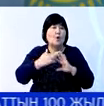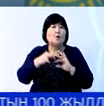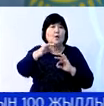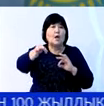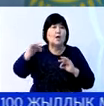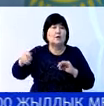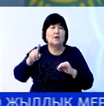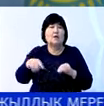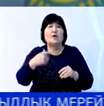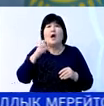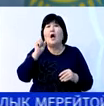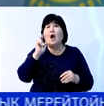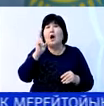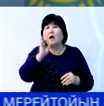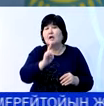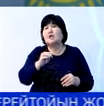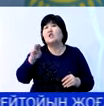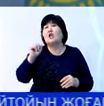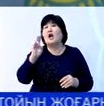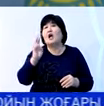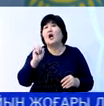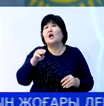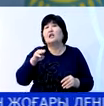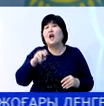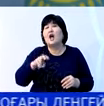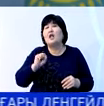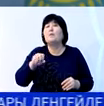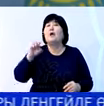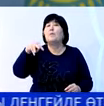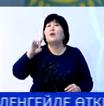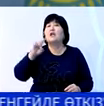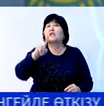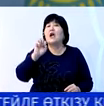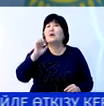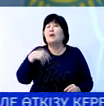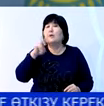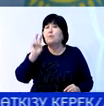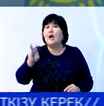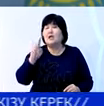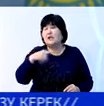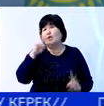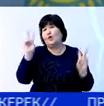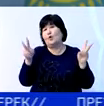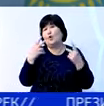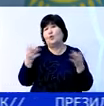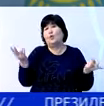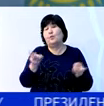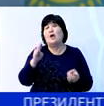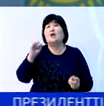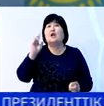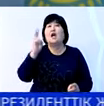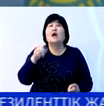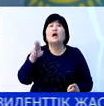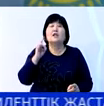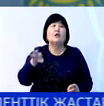мынау Аққыр елді мекендері, Жаңаталап елді мекендері, Мырзабай елді мекені барған сайын клуб сұрайды. Жаңадарияда, бірақ